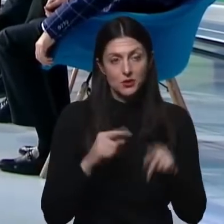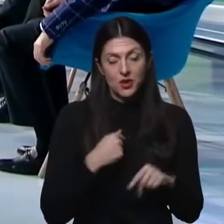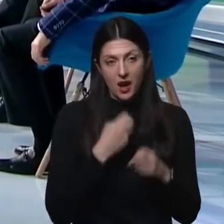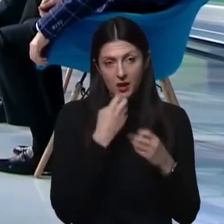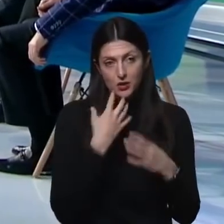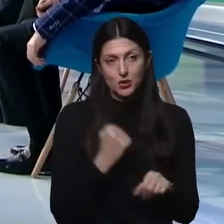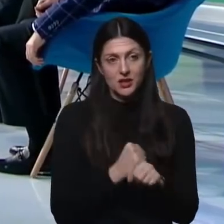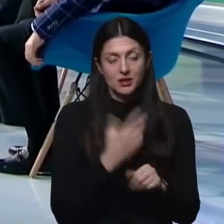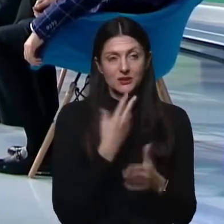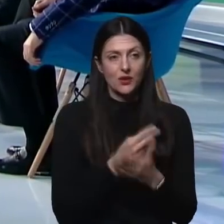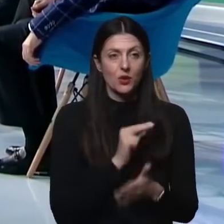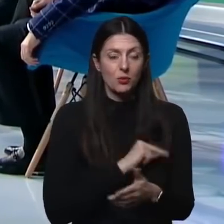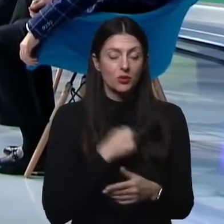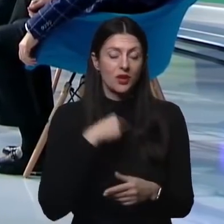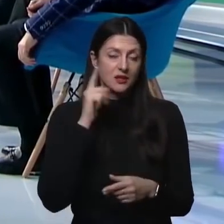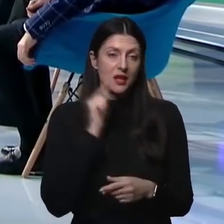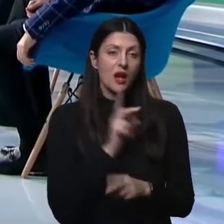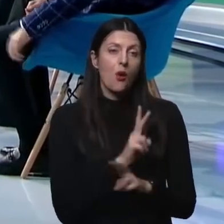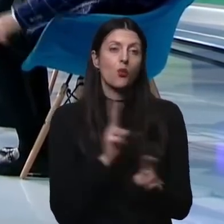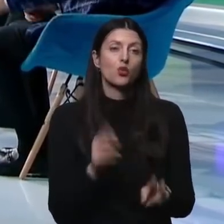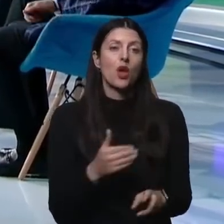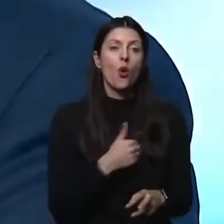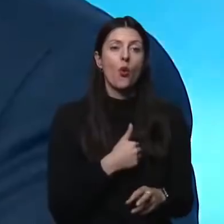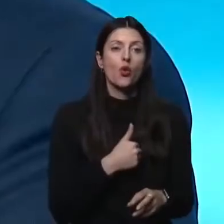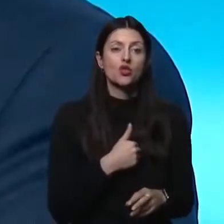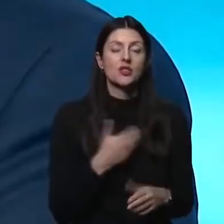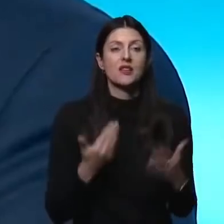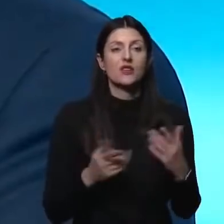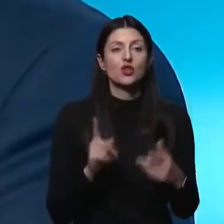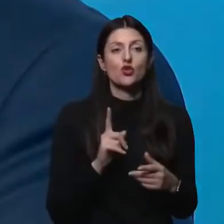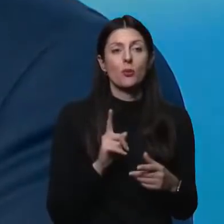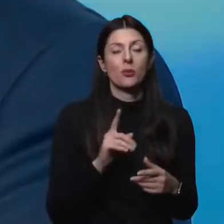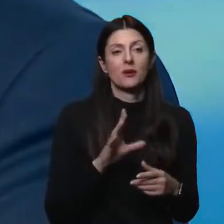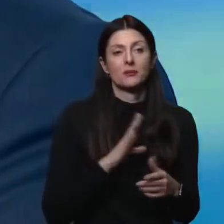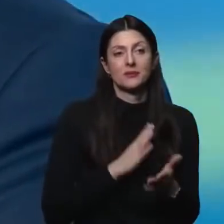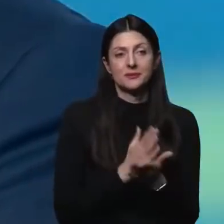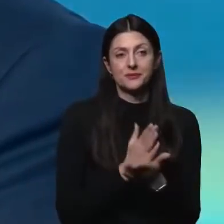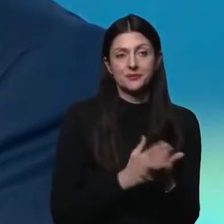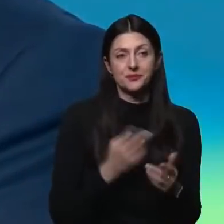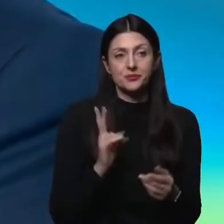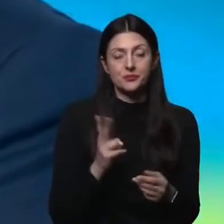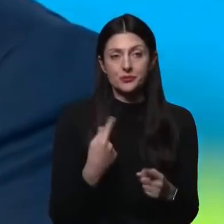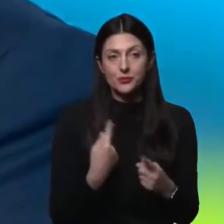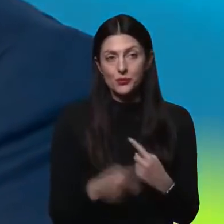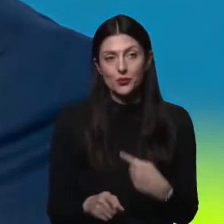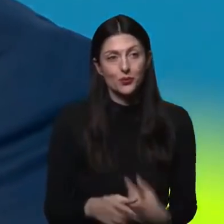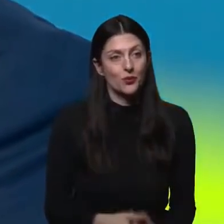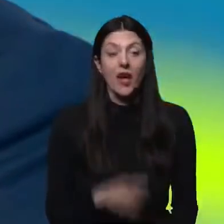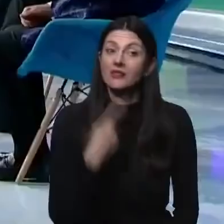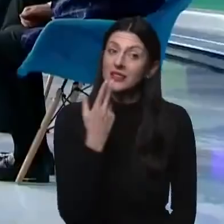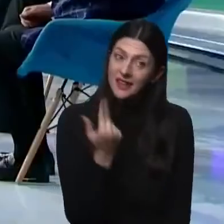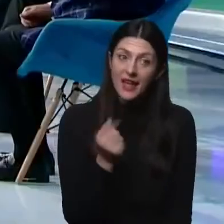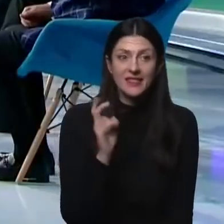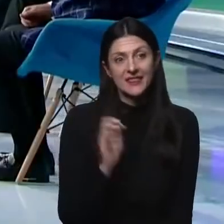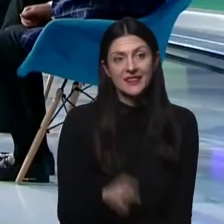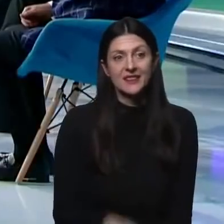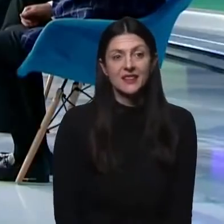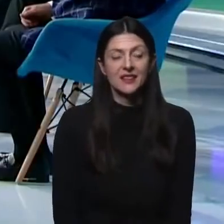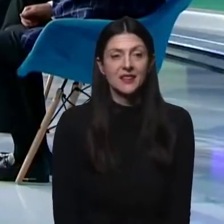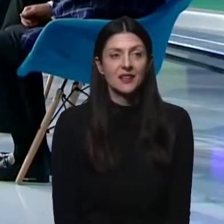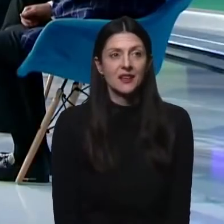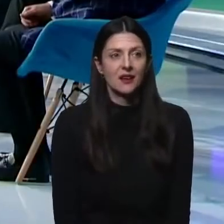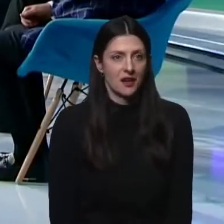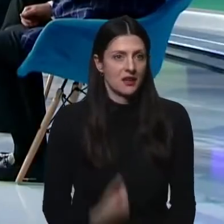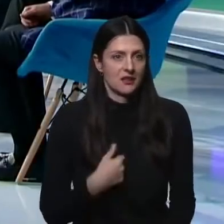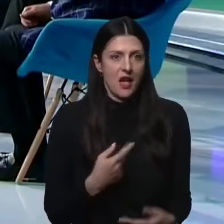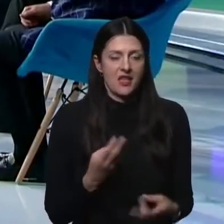делаю. Я понимаю, что кому-то хочется, там, чтобы, наверное, в кресле был кто-то так другой. Вы скажите, да или нет? Но решения будут. Да или нет? Да или нет? Я не